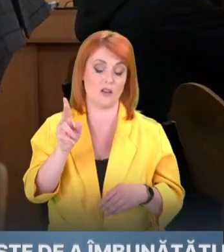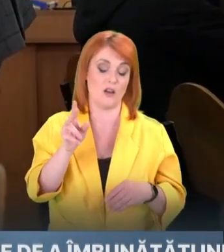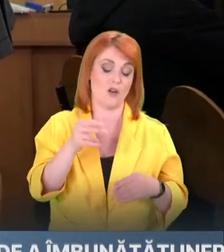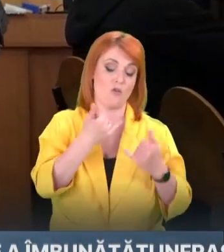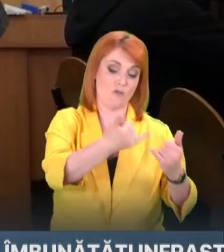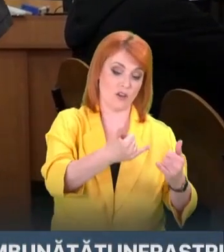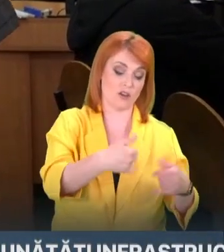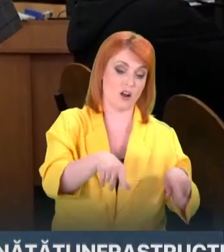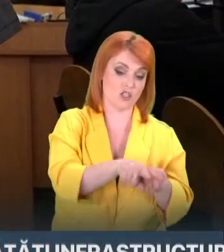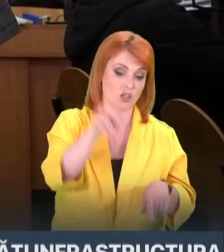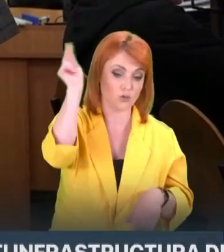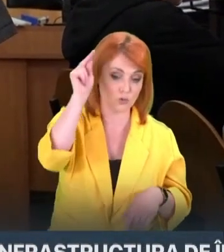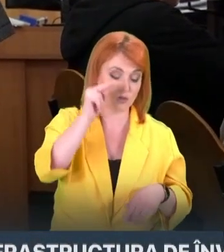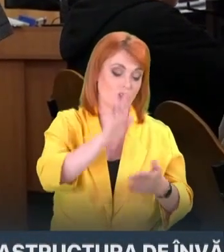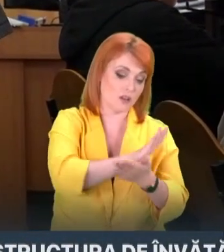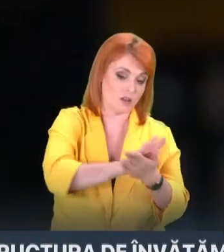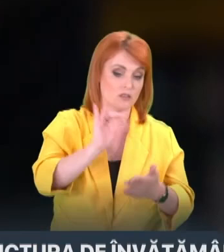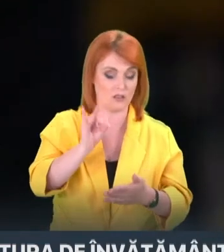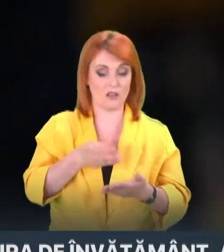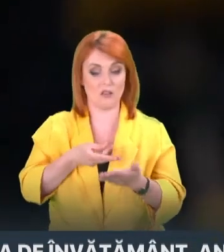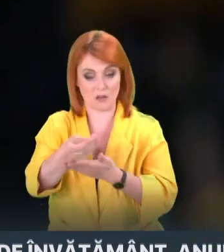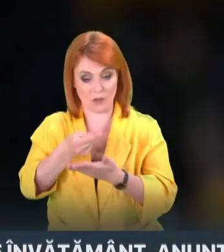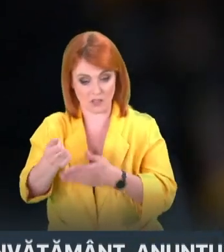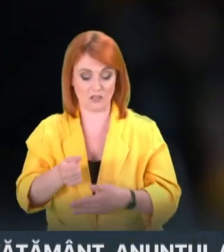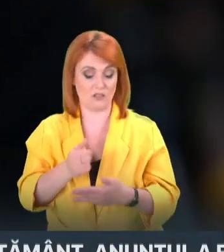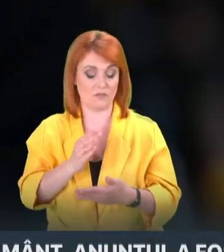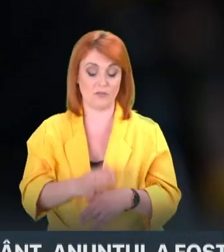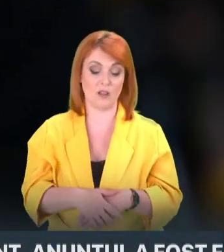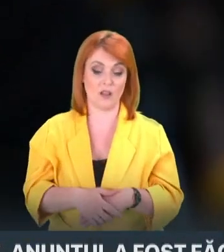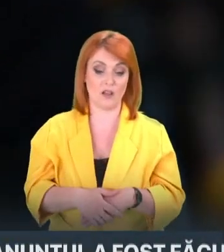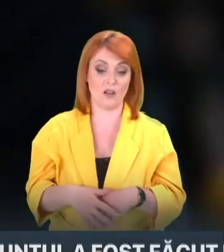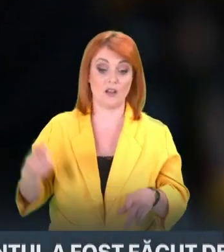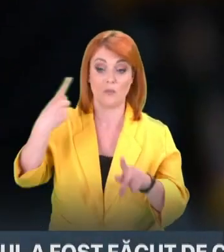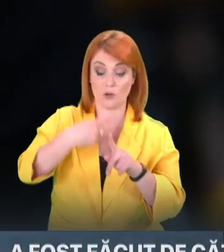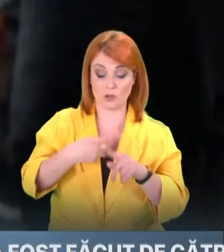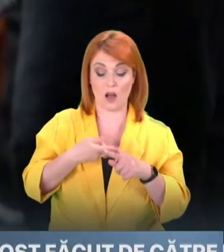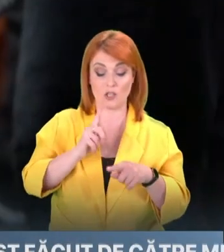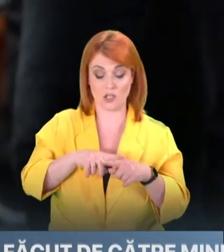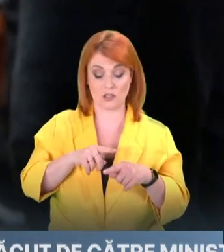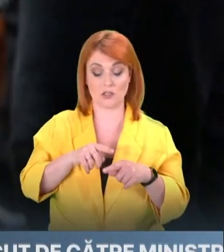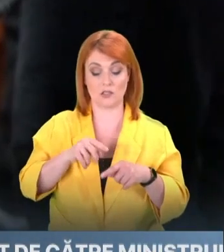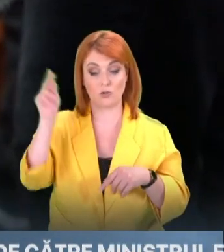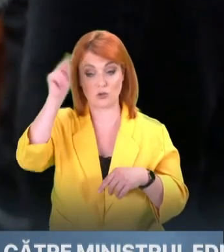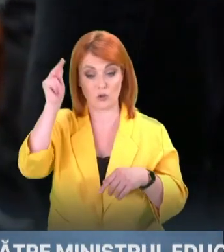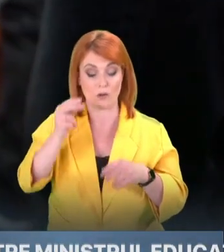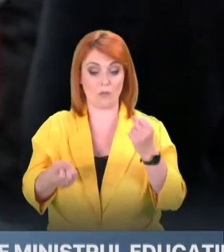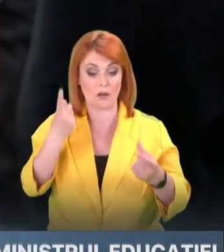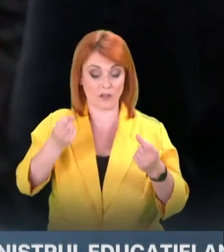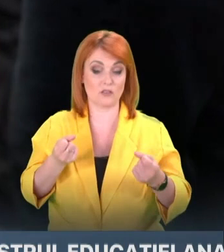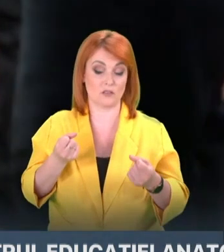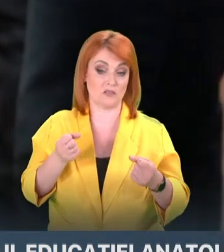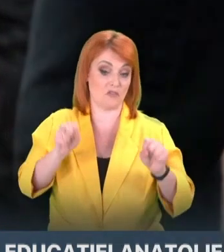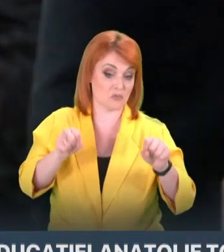și contraplată. Faptul că această oportunitate a apărut online și atât cât și gratis și este posibil